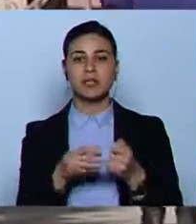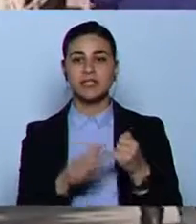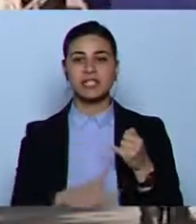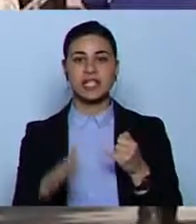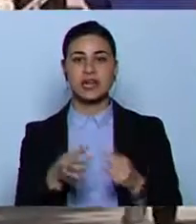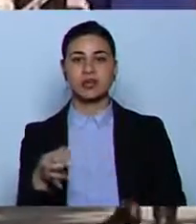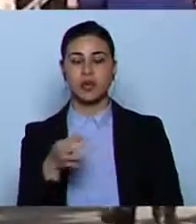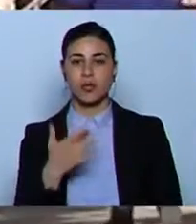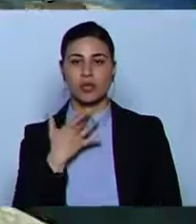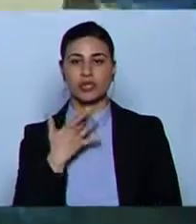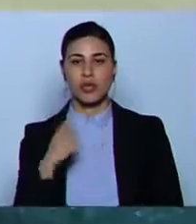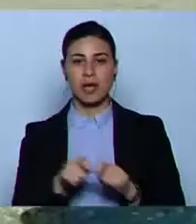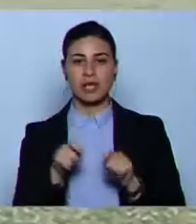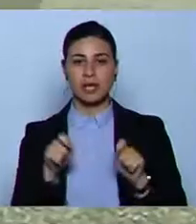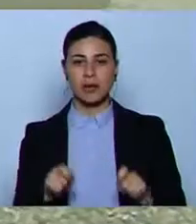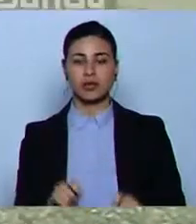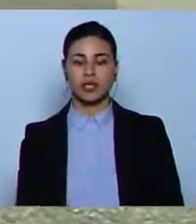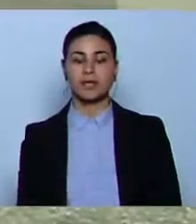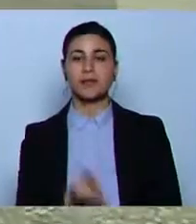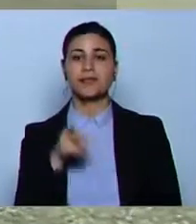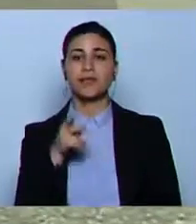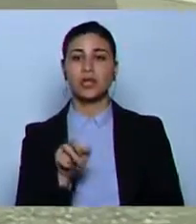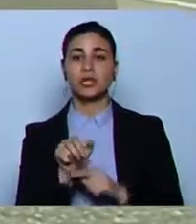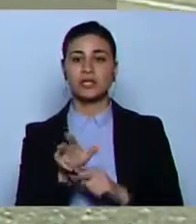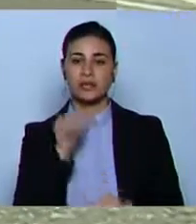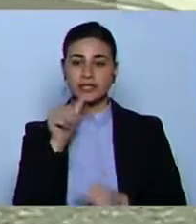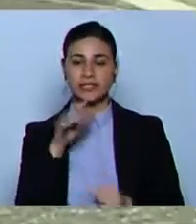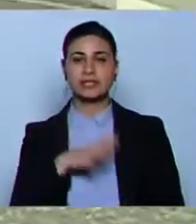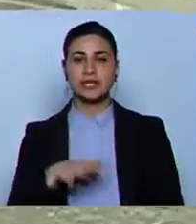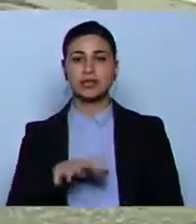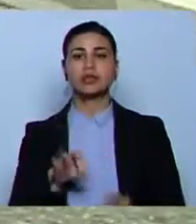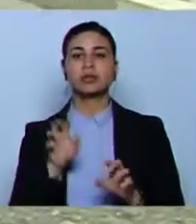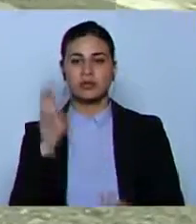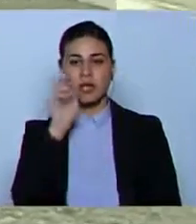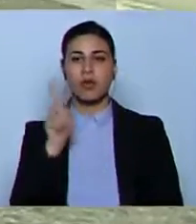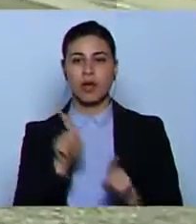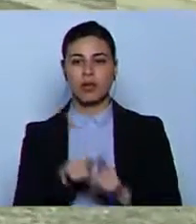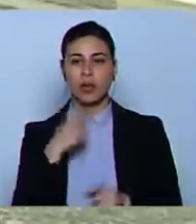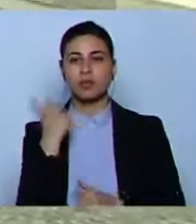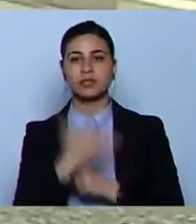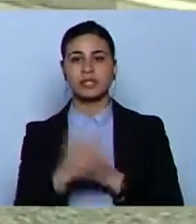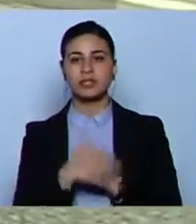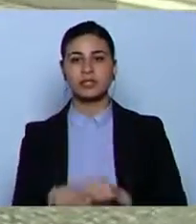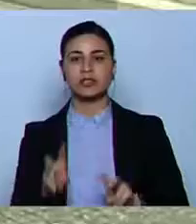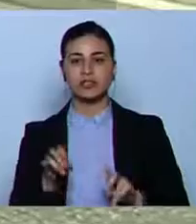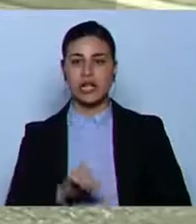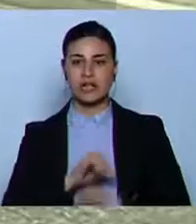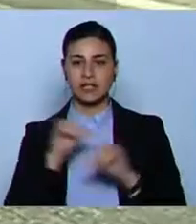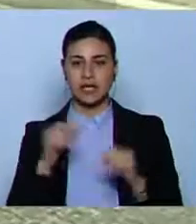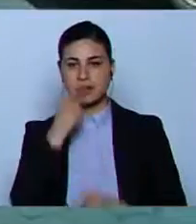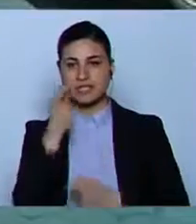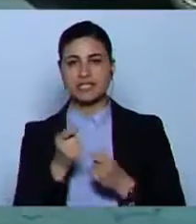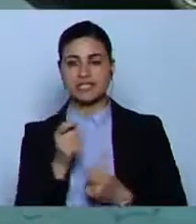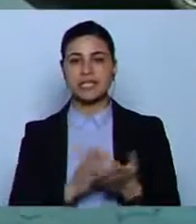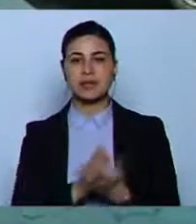ერთეულად მუნიციპალიტეტი გამოცხადდა. 2013 წელს საქართველოს მთავრობამ დაამტკიცა დეცენტრალიზაციისა და თვითმმართველობის განვითარების სტრატეგიის ძირითადი